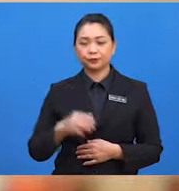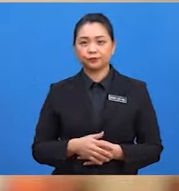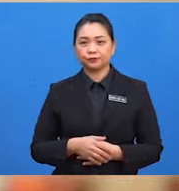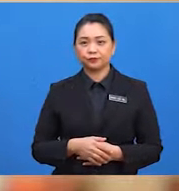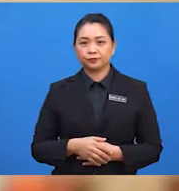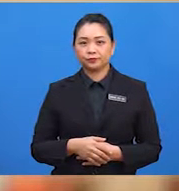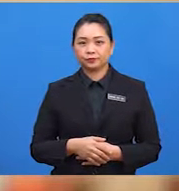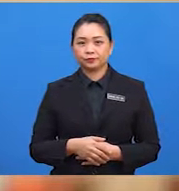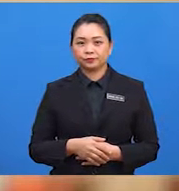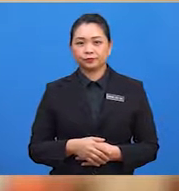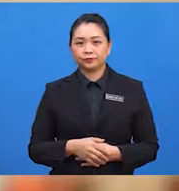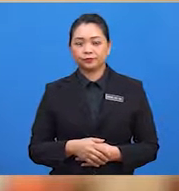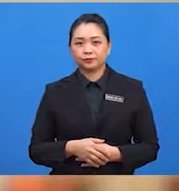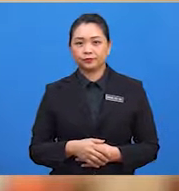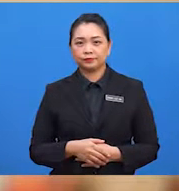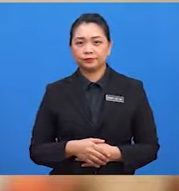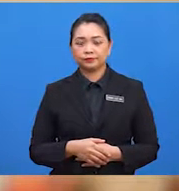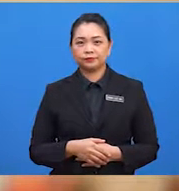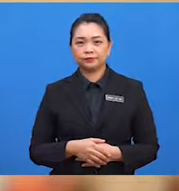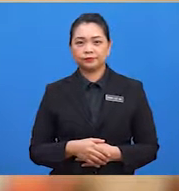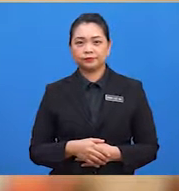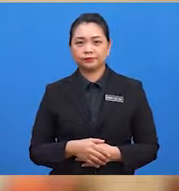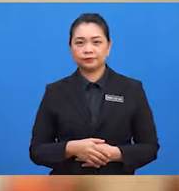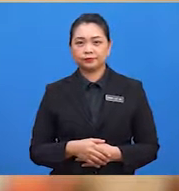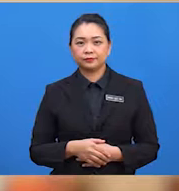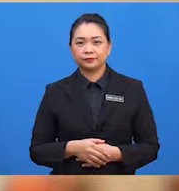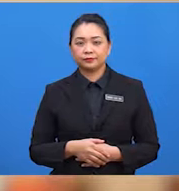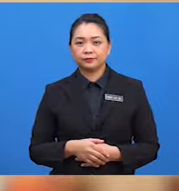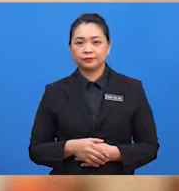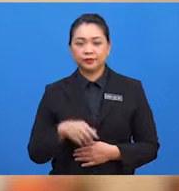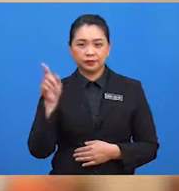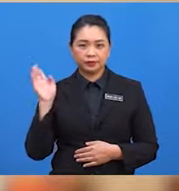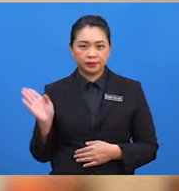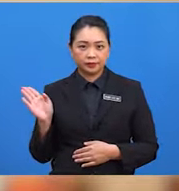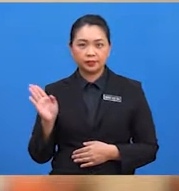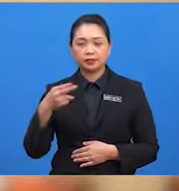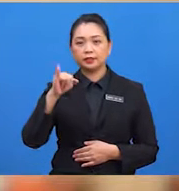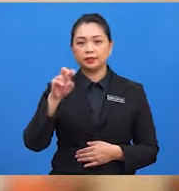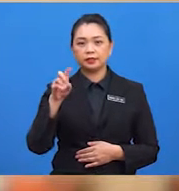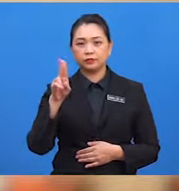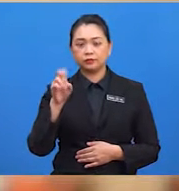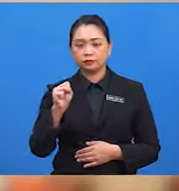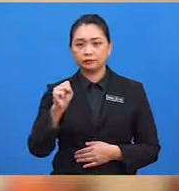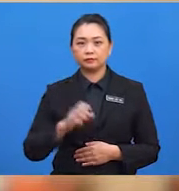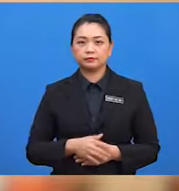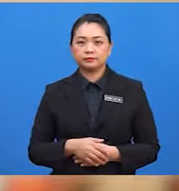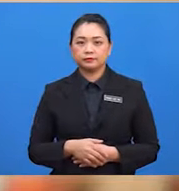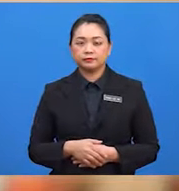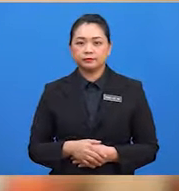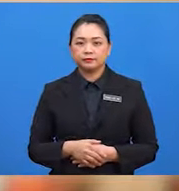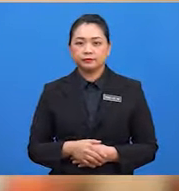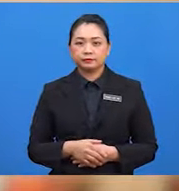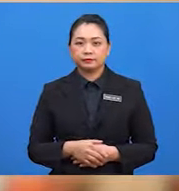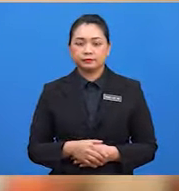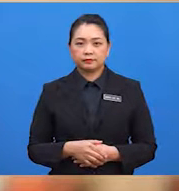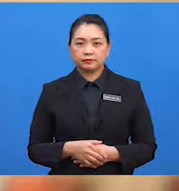Ini tamadun apa pula? Betul, tamadun Indus. Akhir sekali, lokasi